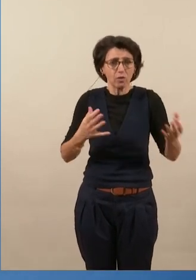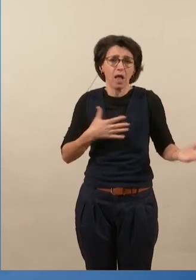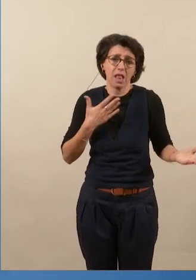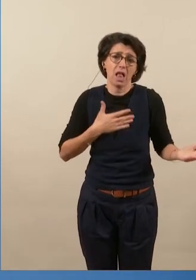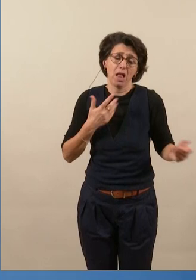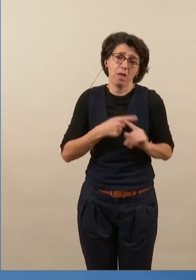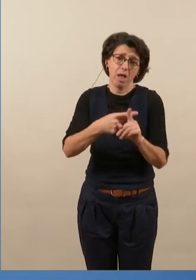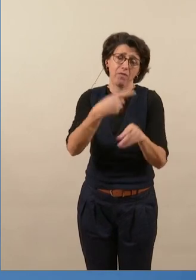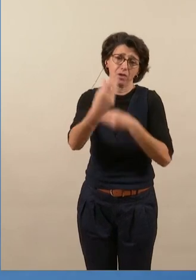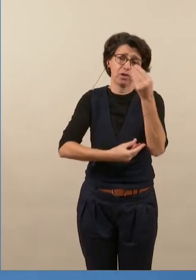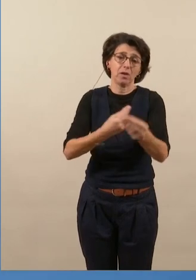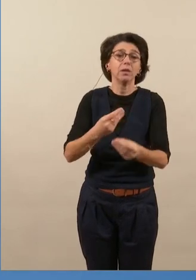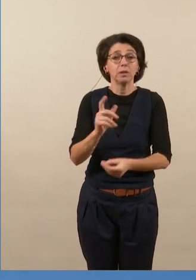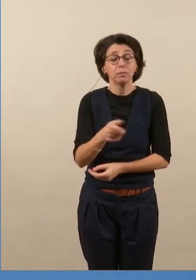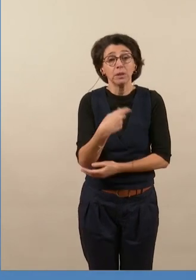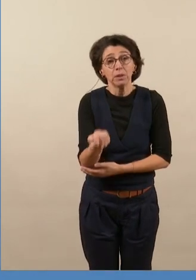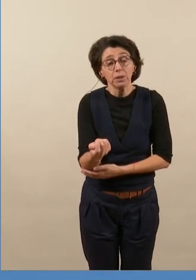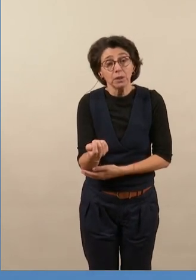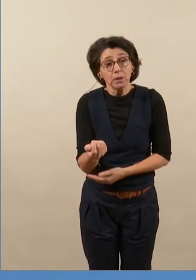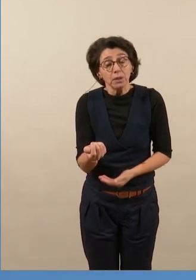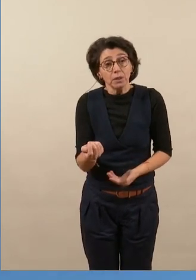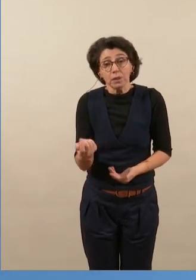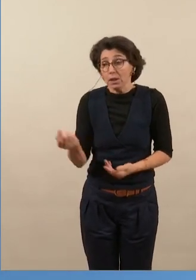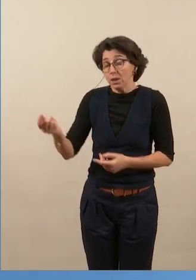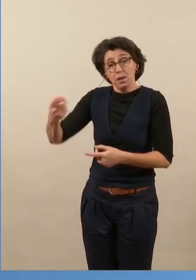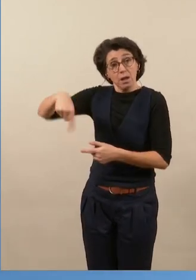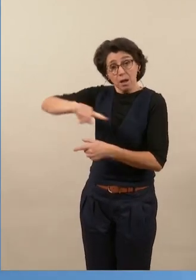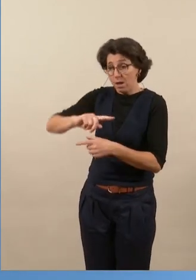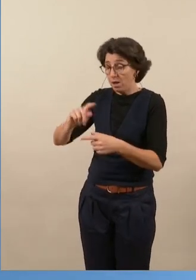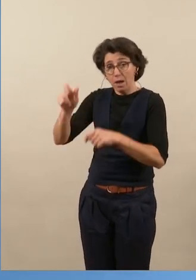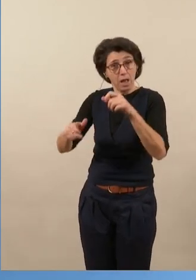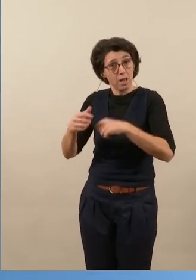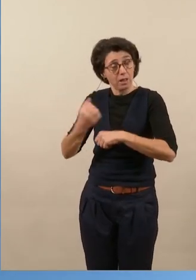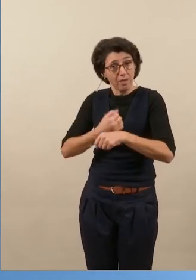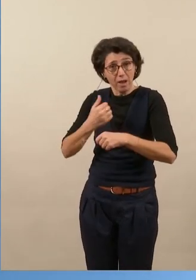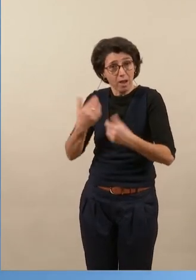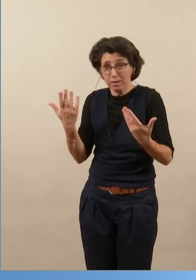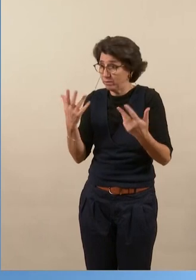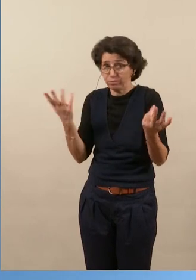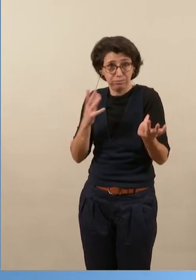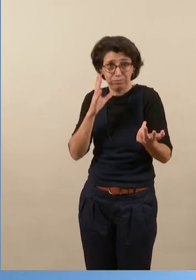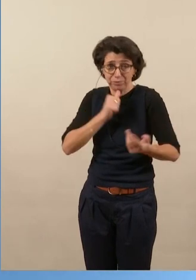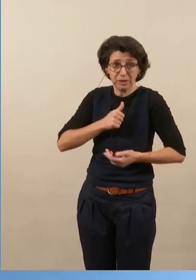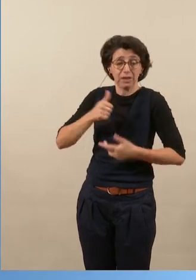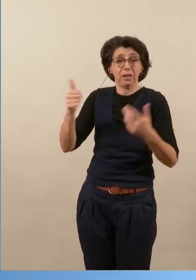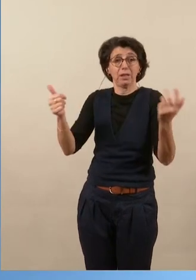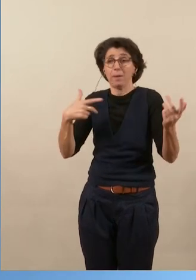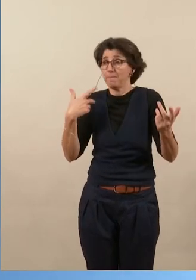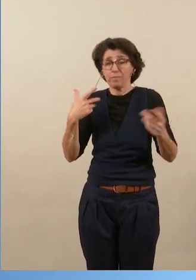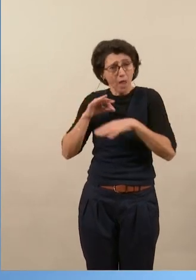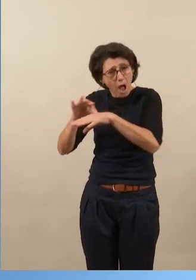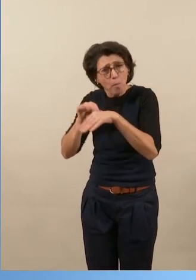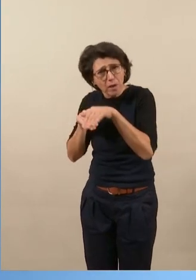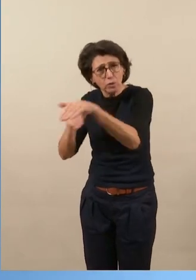sans dire il faudra continuer à accompagner ceux qui ne peuvent pas ou ne peuvent plus travailler je le précise car vous seriez fichu de ne réagir que sur l'absence de